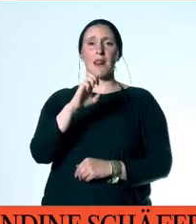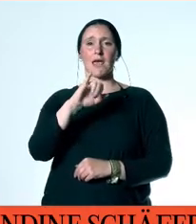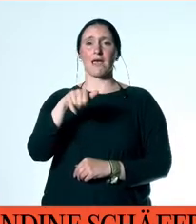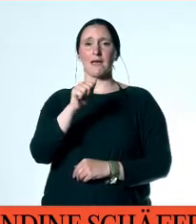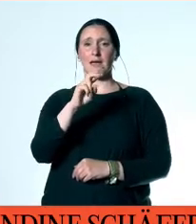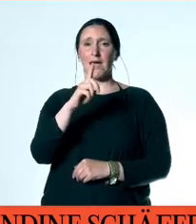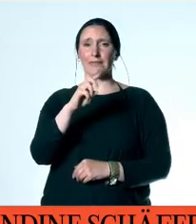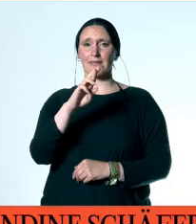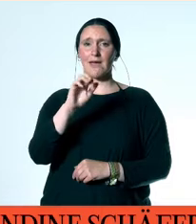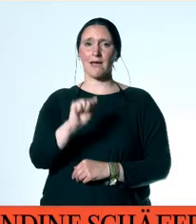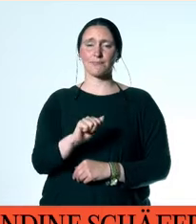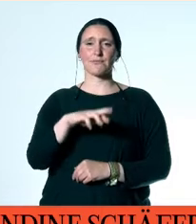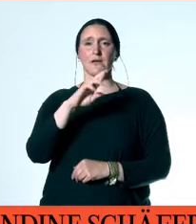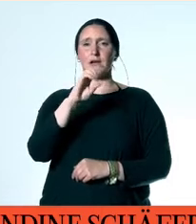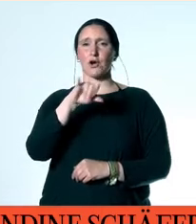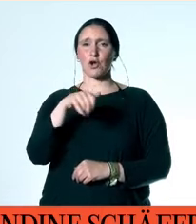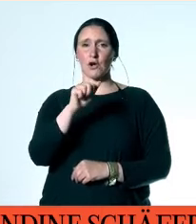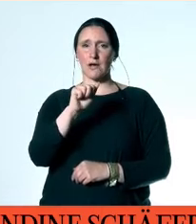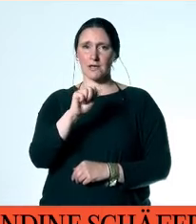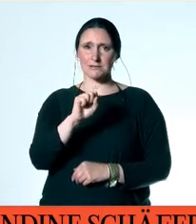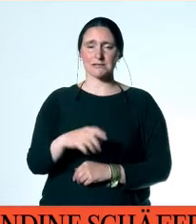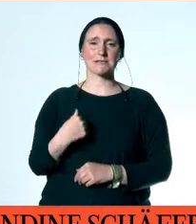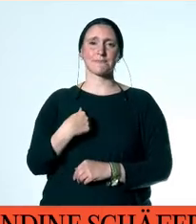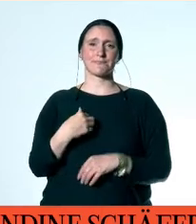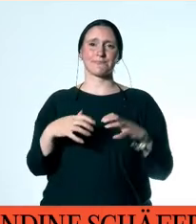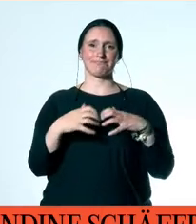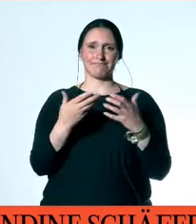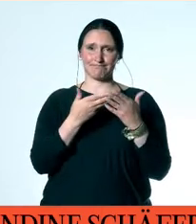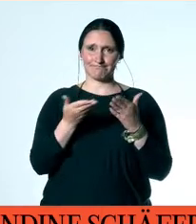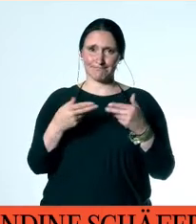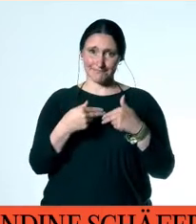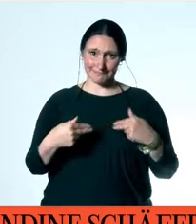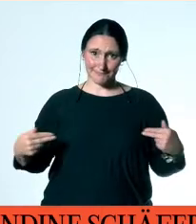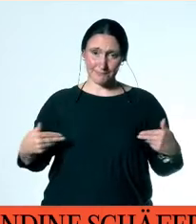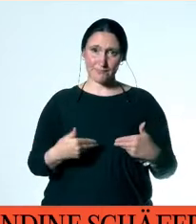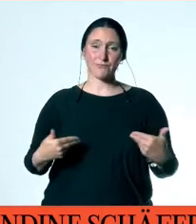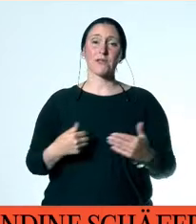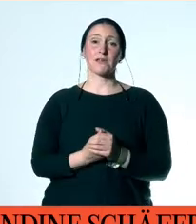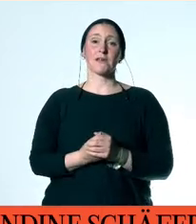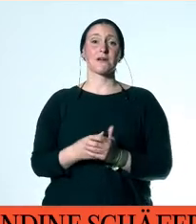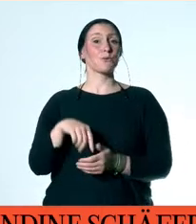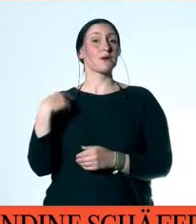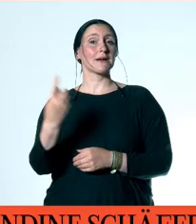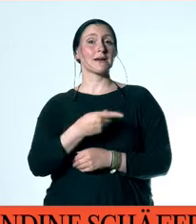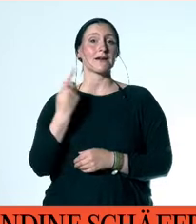Ich freue mich, dass ich hier bin und begrüße euch alle herzlich. Ich bin von Mama.